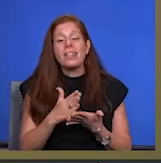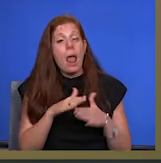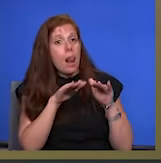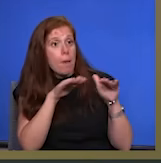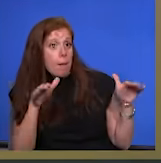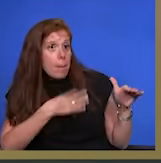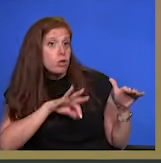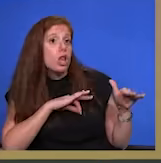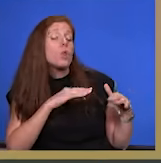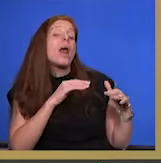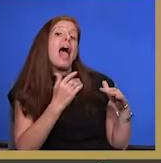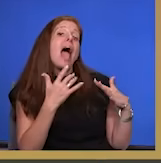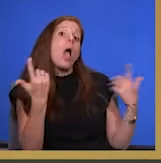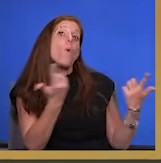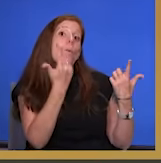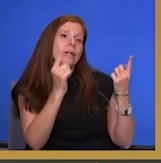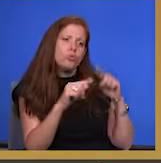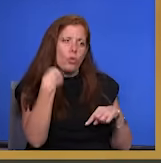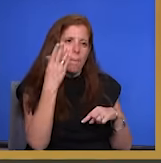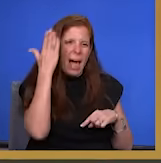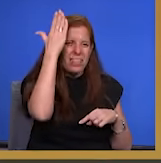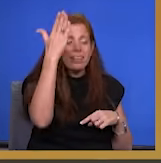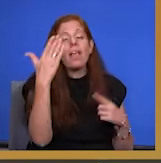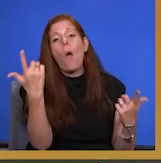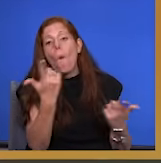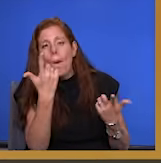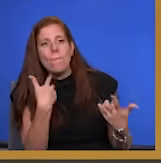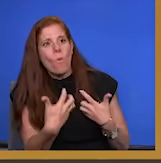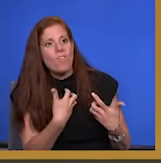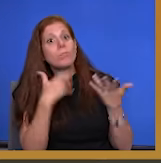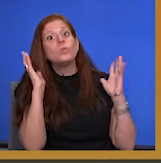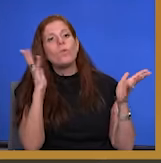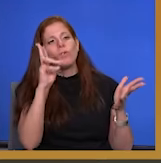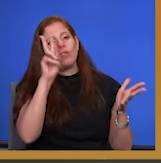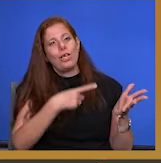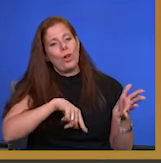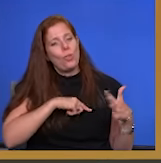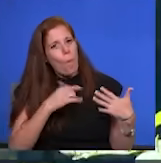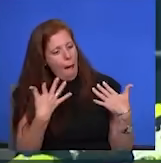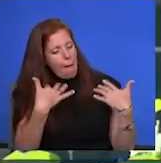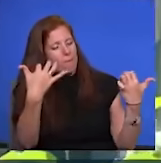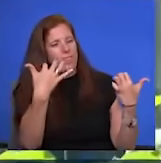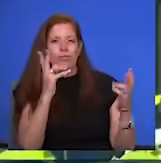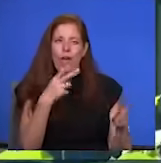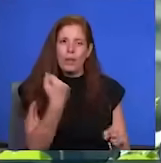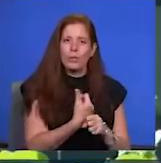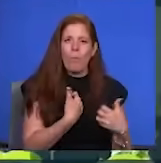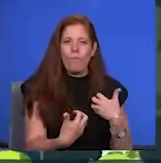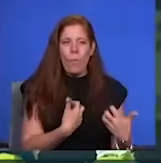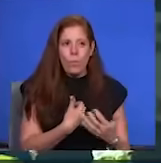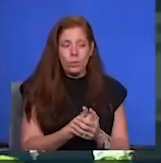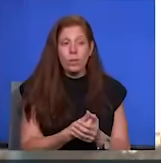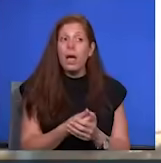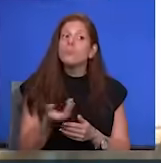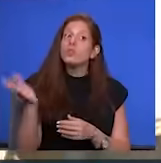שיהיו פה בעתיד. אירועים, מופעים, כל מה שרוצים. סוף סוף יש לנו אמפי שאפשר לקיים בו הופעות. אך מי שעוד נהג